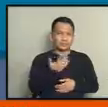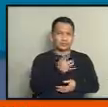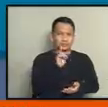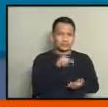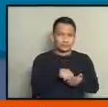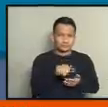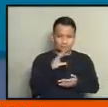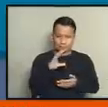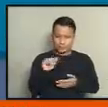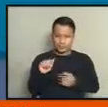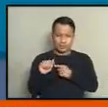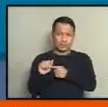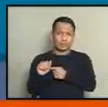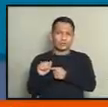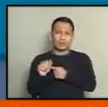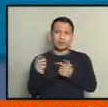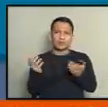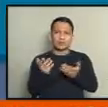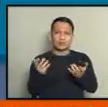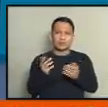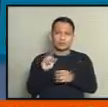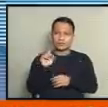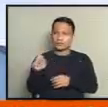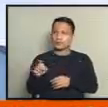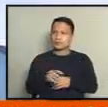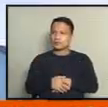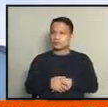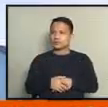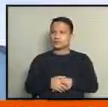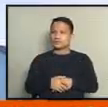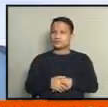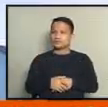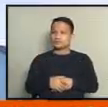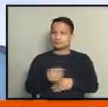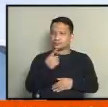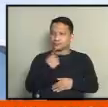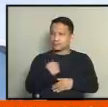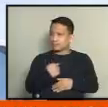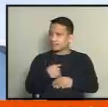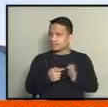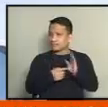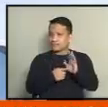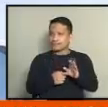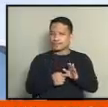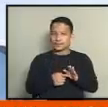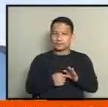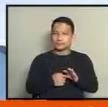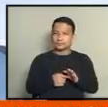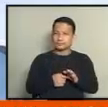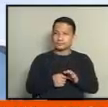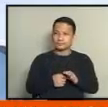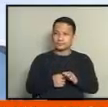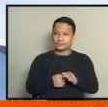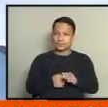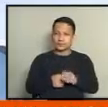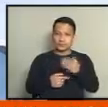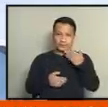CA? Abali namin yan, sir. As advance. Okay, hindi naman tinutubuan. Hindi naman, sir. Okay, good. Sige, sir.